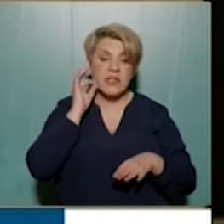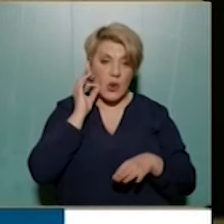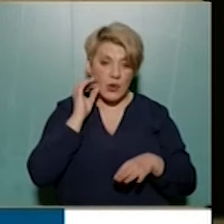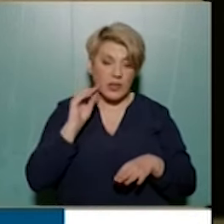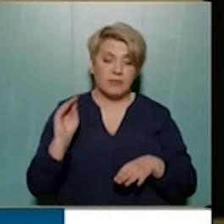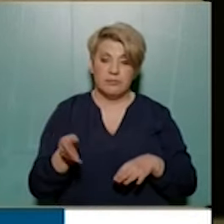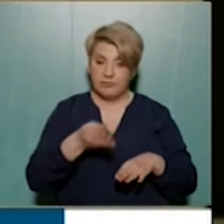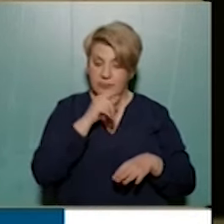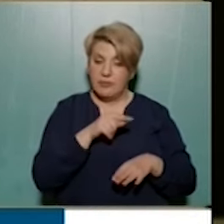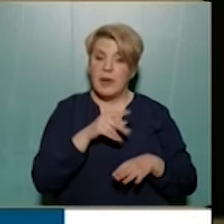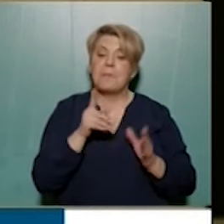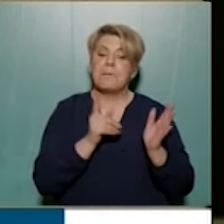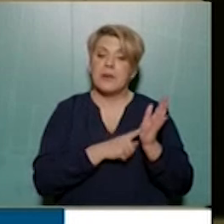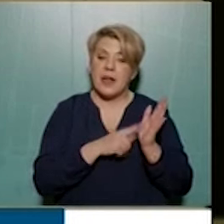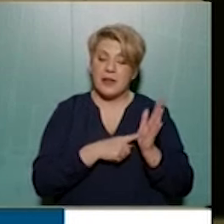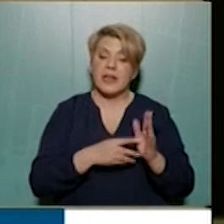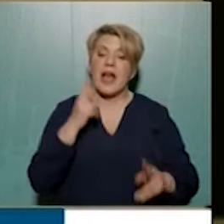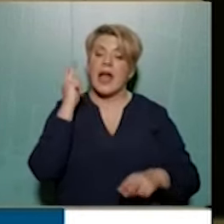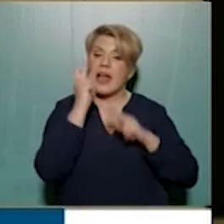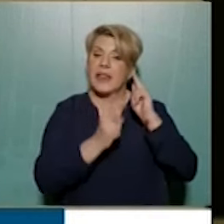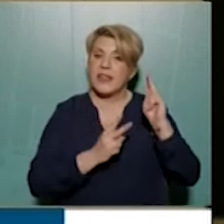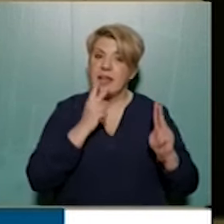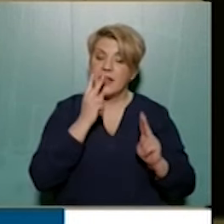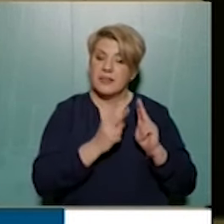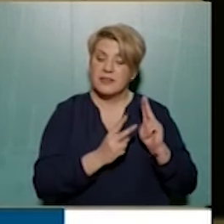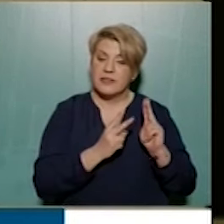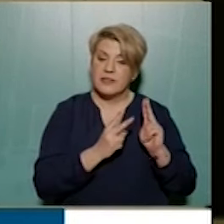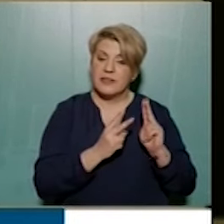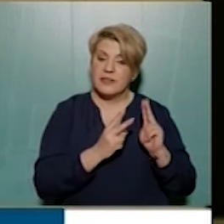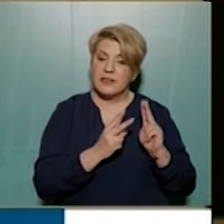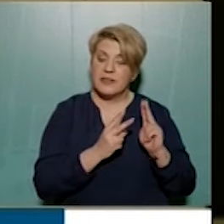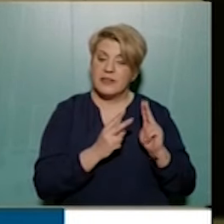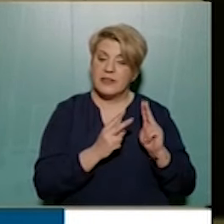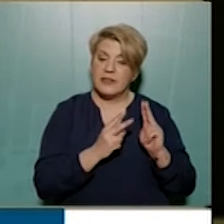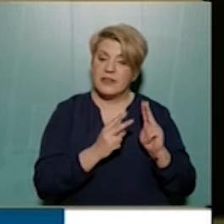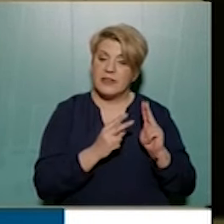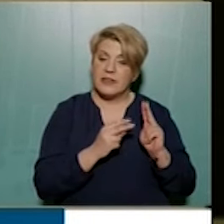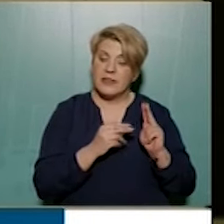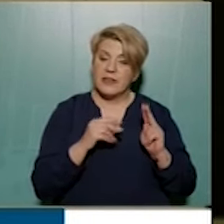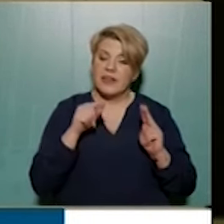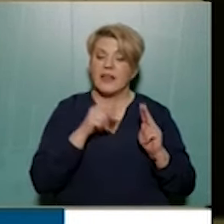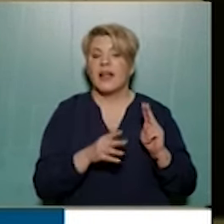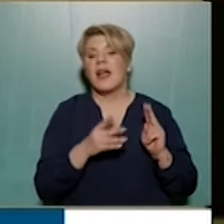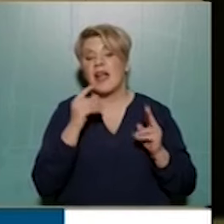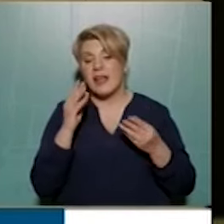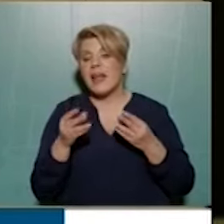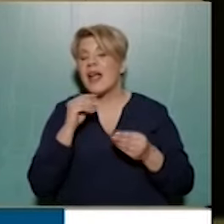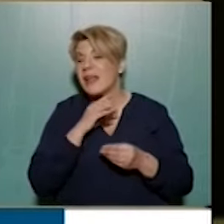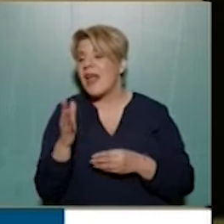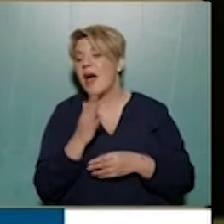Θεσσαλονίκη ότι πρέπει να καταδικαστεί, ότι υπάρχει εκτροφή του αυγού του φιδιού και από αριστερά και από